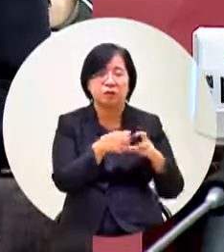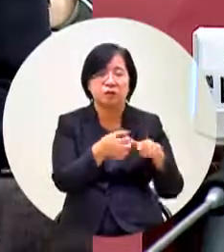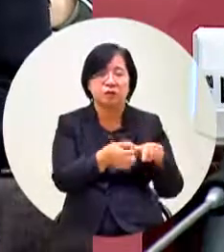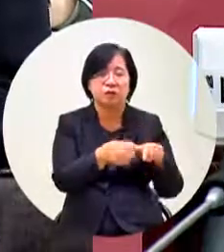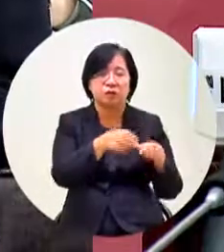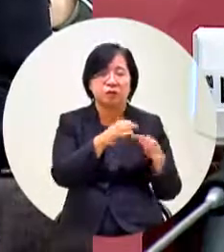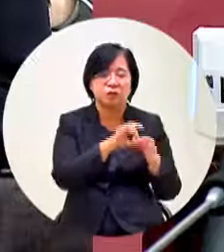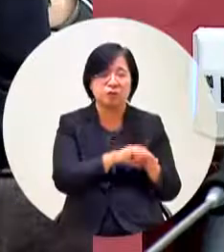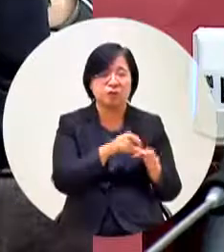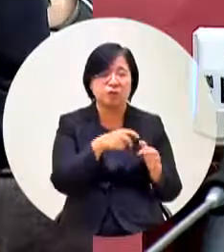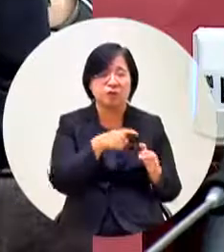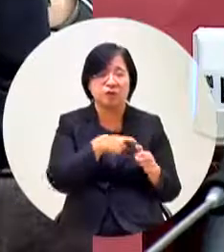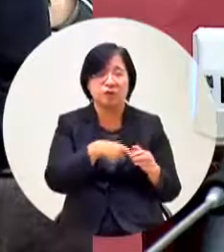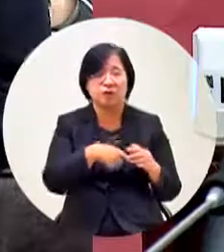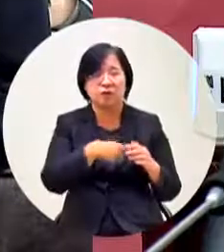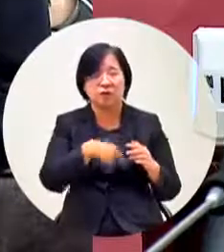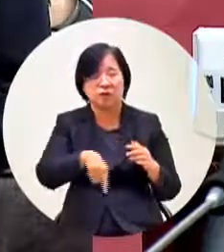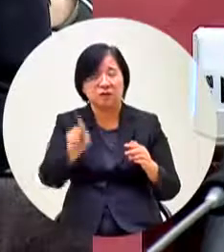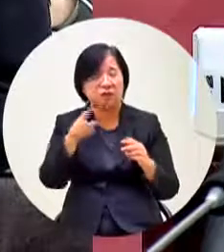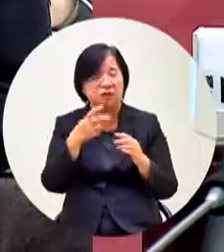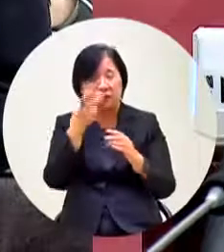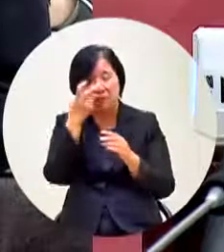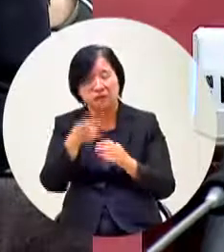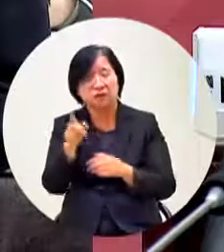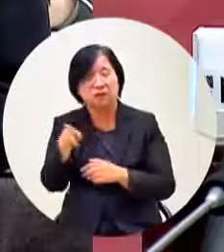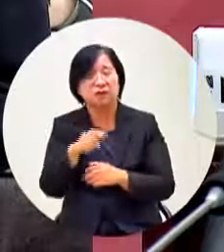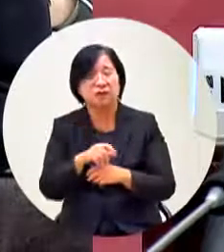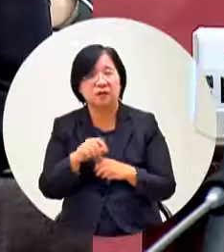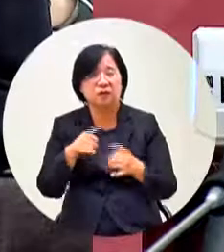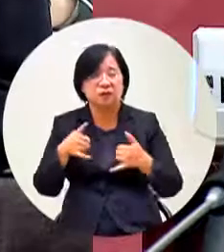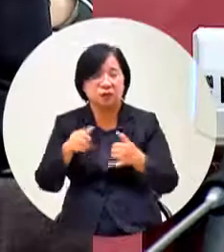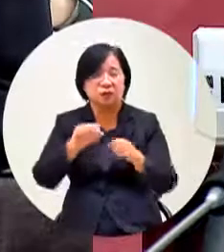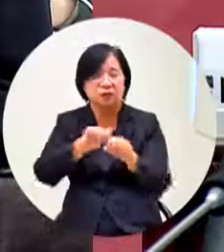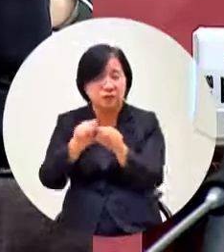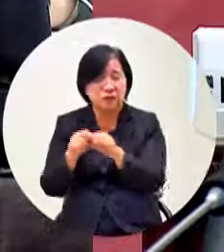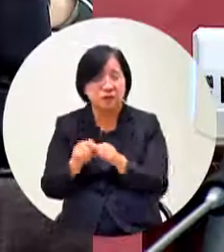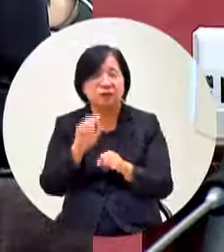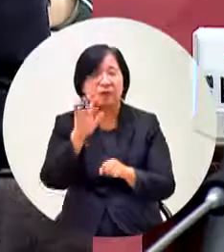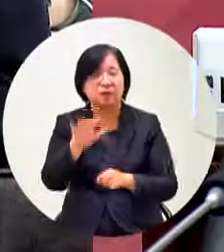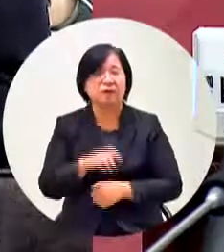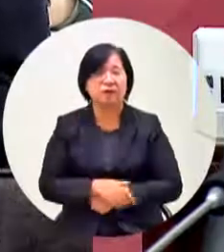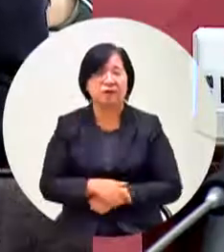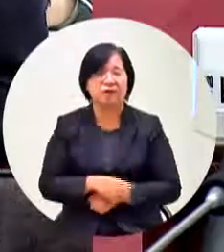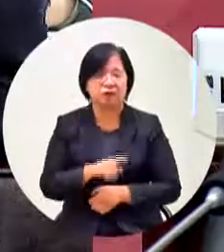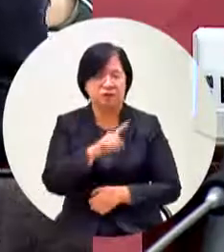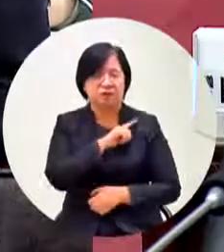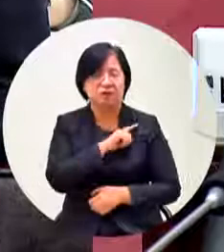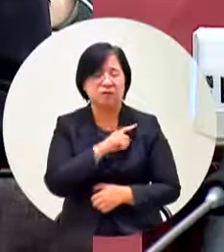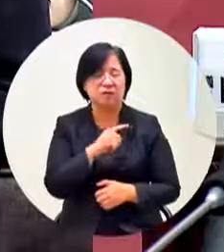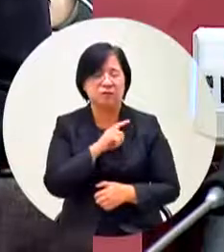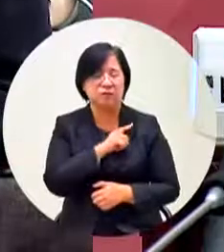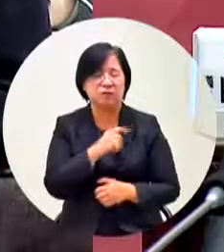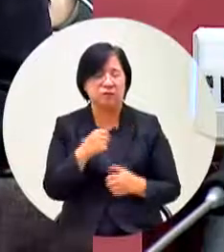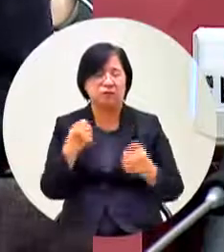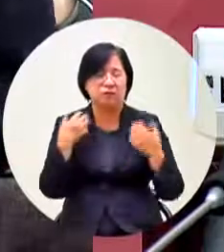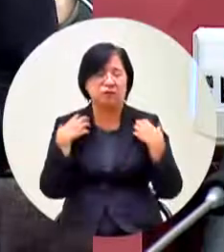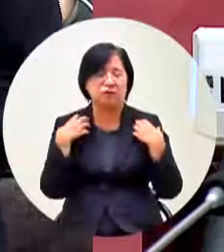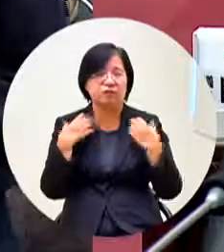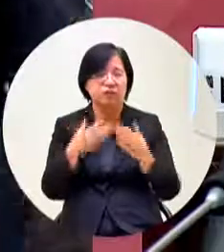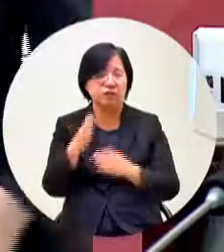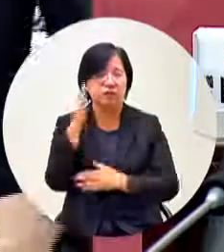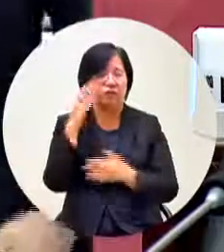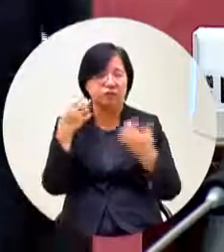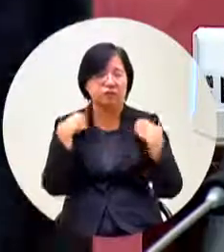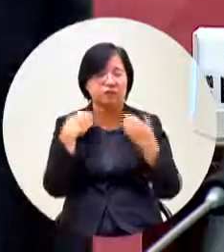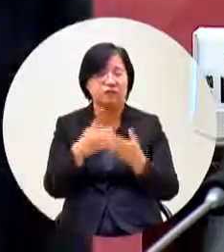看，如果已经损坏到说需要刨铺的话，我们该做的还是要做，我们该做还是要做，好吗？ 对，